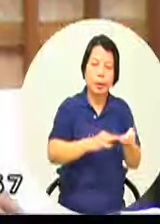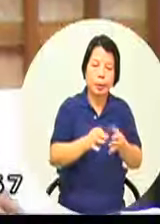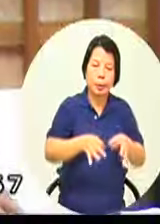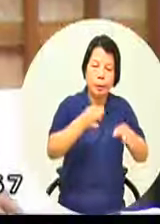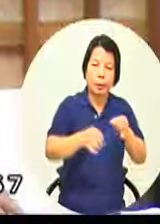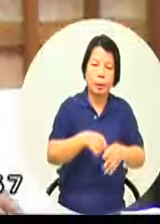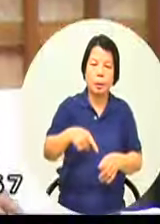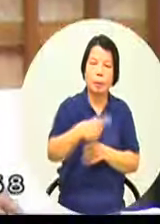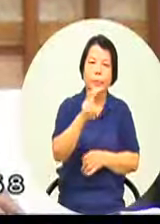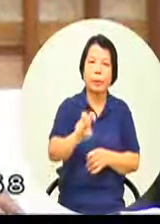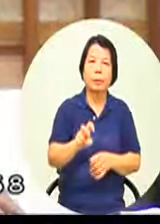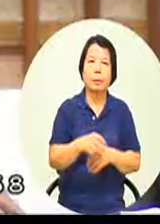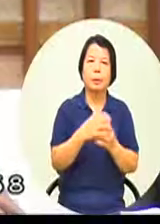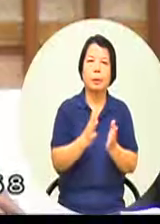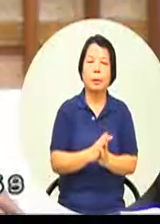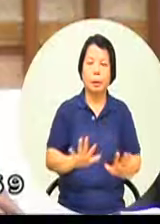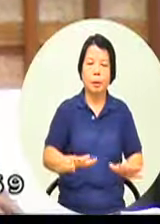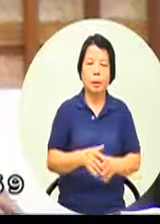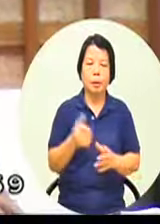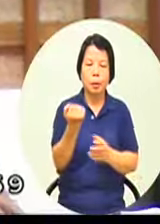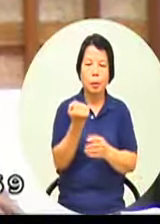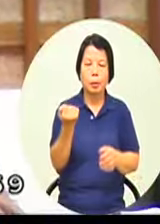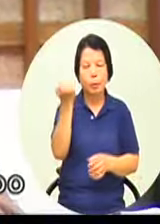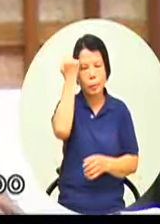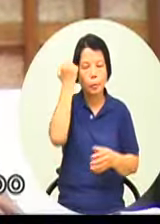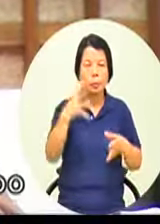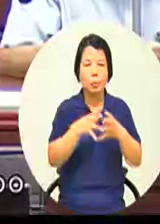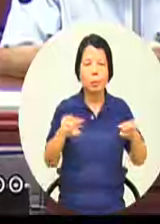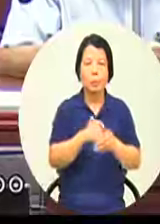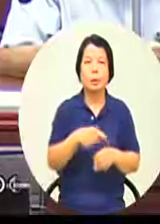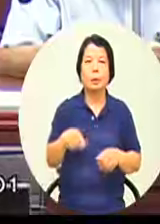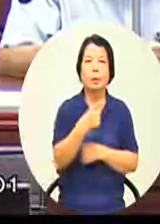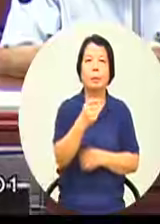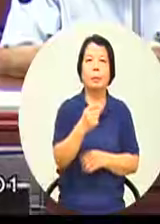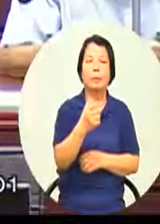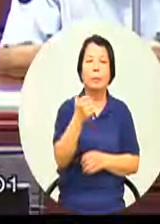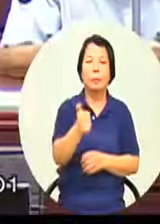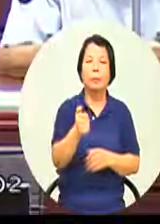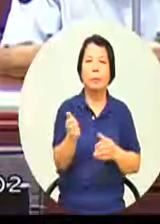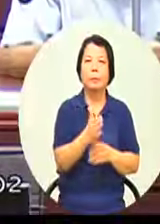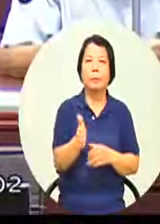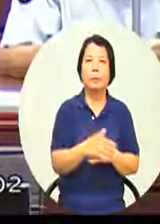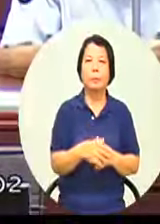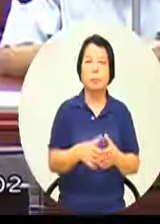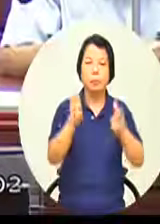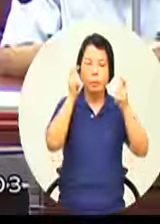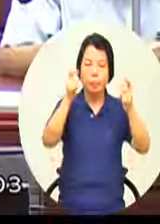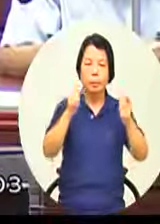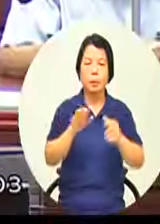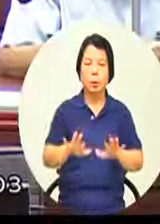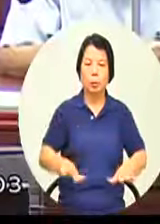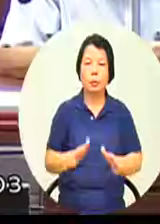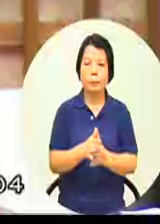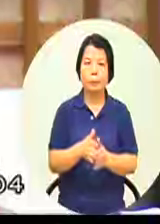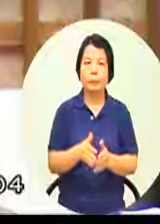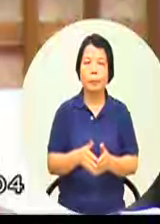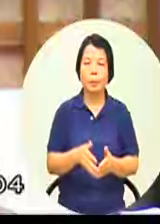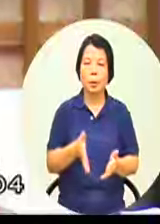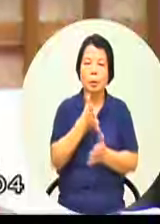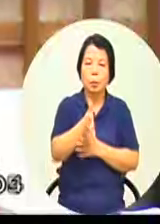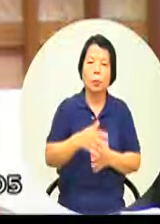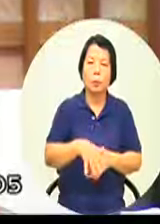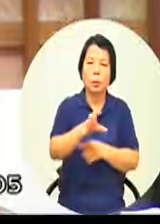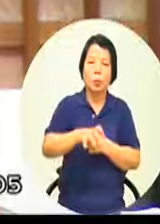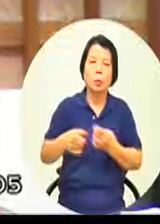要150块了。 有些是120，因为我们是那个高雄市的一些零 售。所以说我今天来讲的话，问农业局